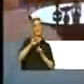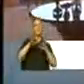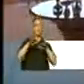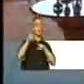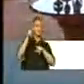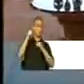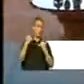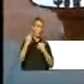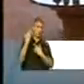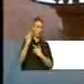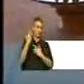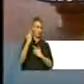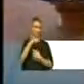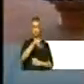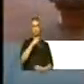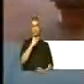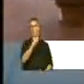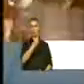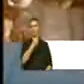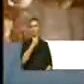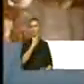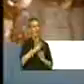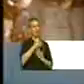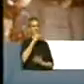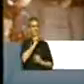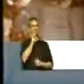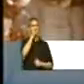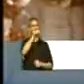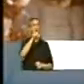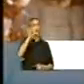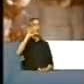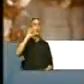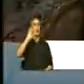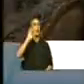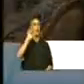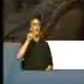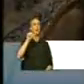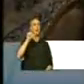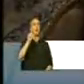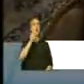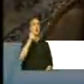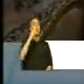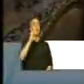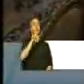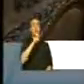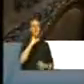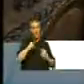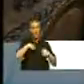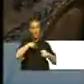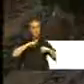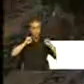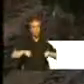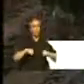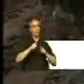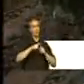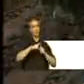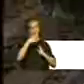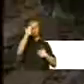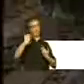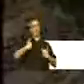עדיין, בצרות שלו שהוא נסע גם לאוהיו וגם למקומות אחרים, הוא תמיד אומר אנחנו נשלוט, אנחנו, מין פופוליזם